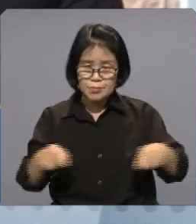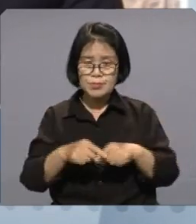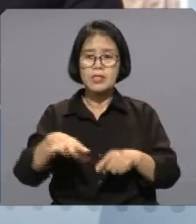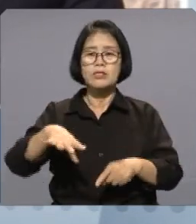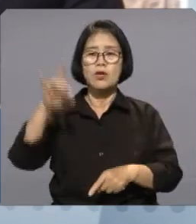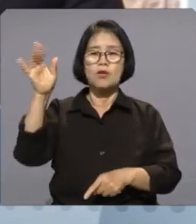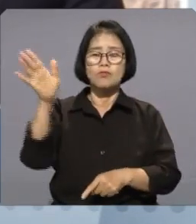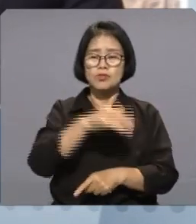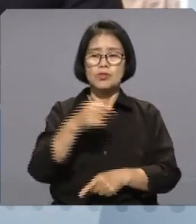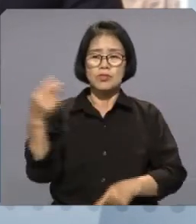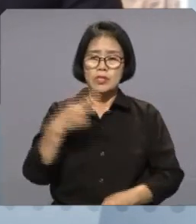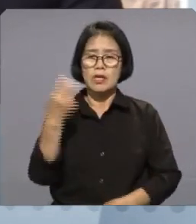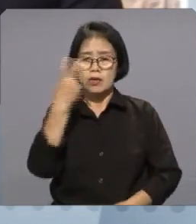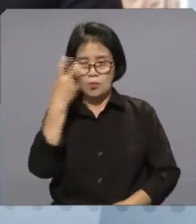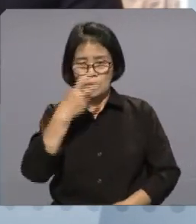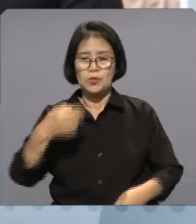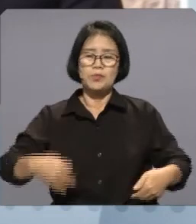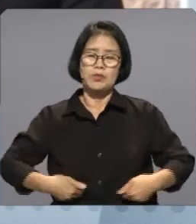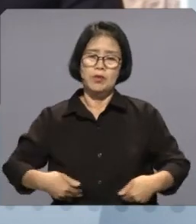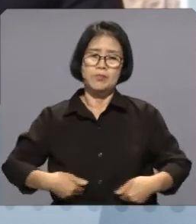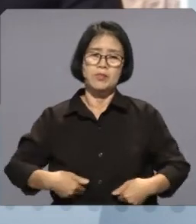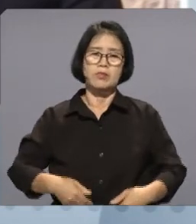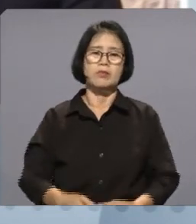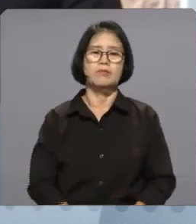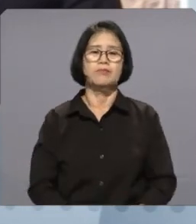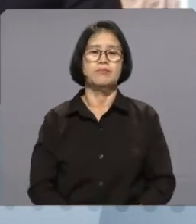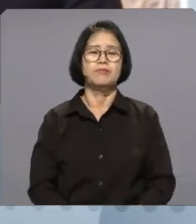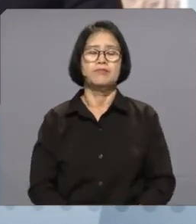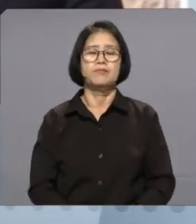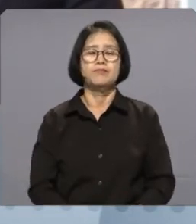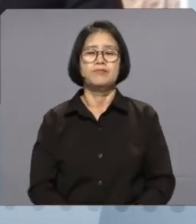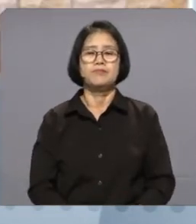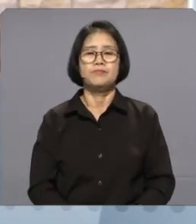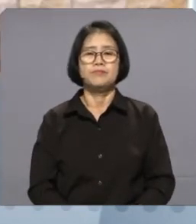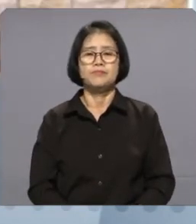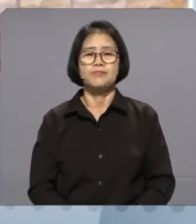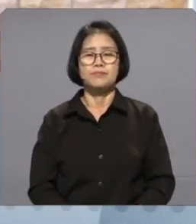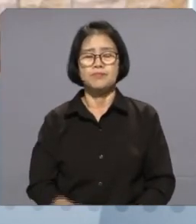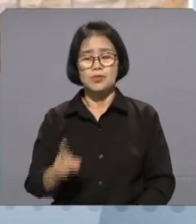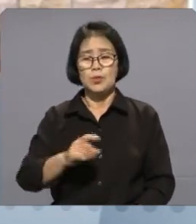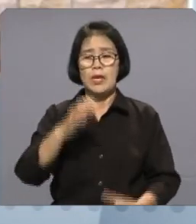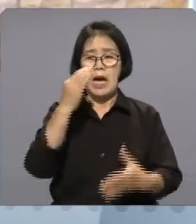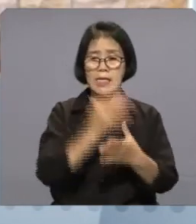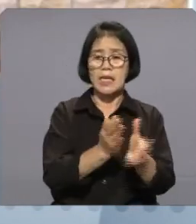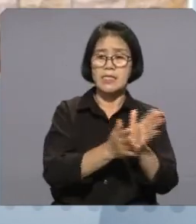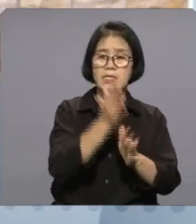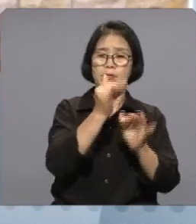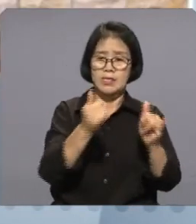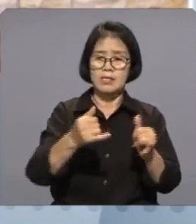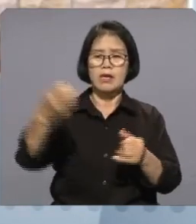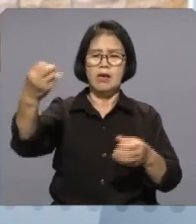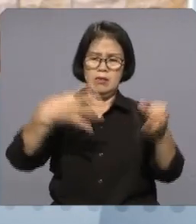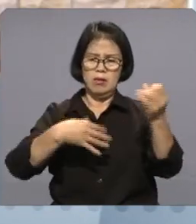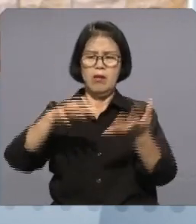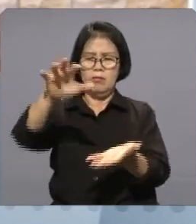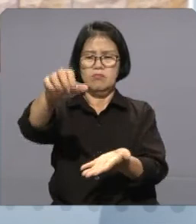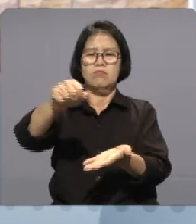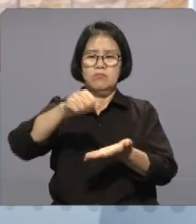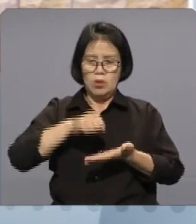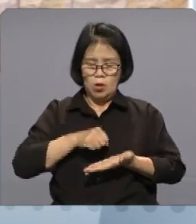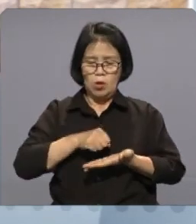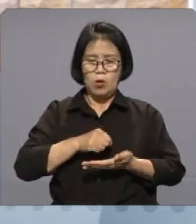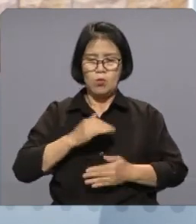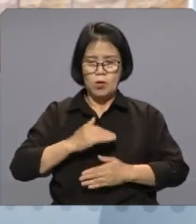처음부터 재검토되어야 될 줄 압니다. 네. 아무쪼록 안양 시민들의 의견이 충분히 반영되는